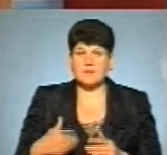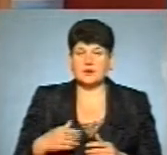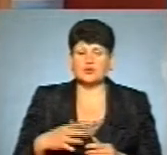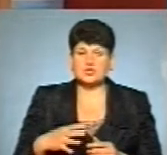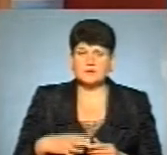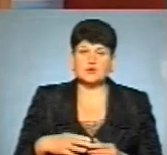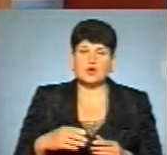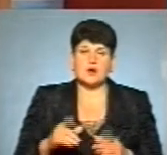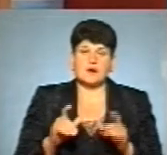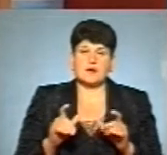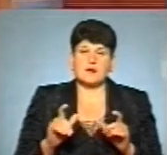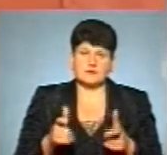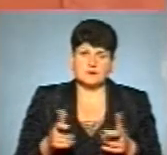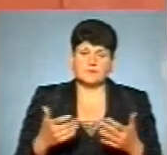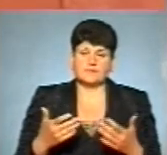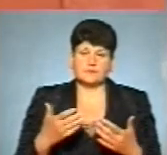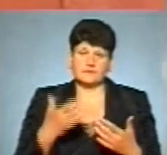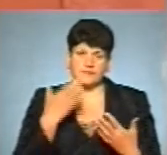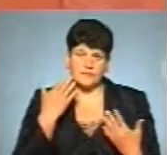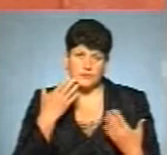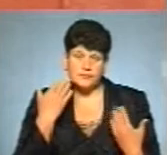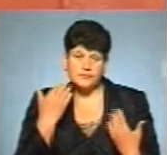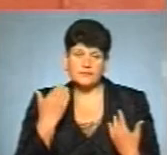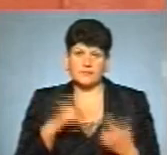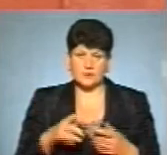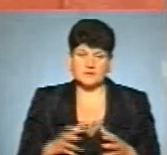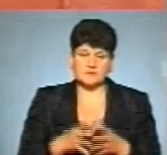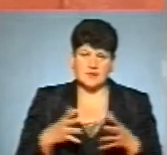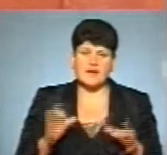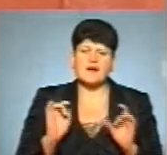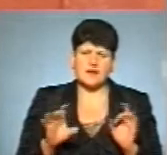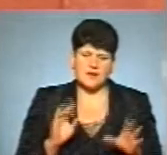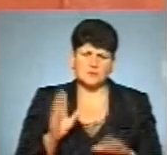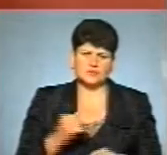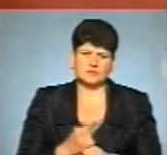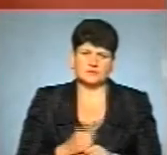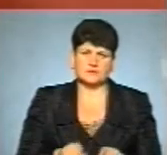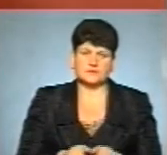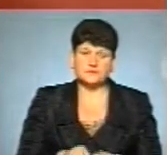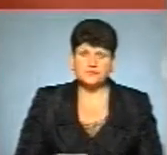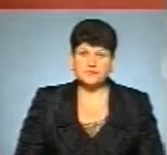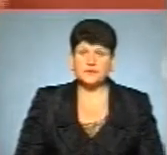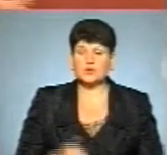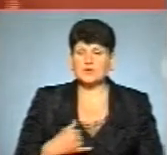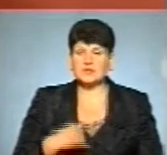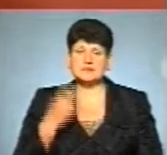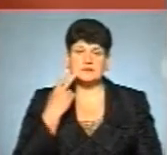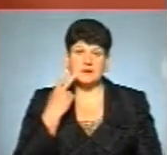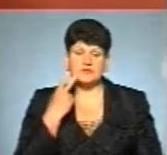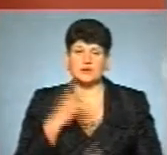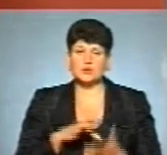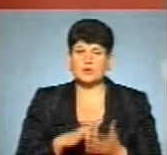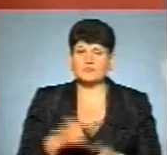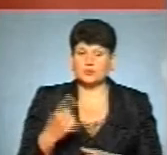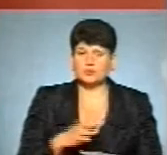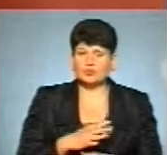буде послаблюватись, а інтенсивність буде збільшуватись. Реклама буде працювати однозначно. В нас завжди туризм був в